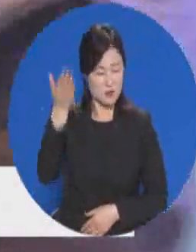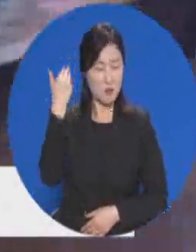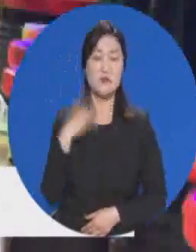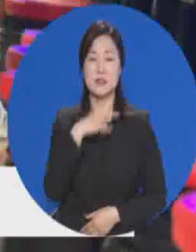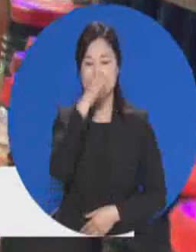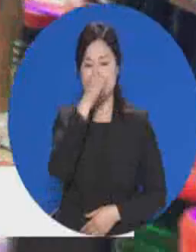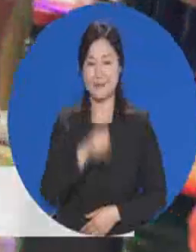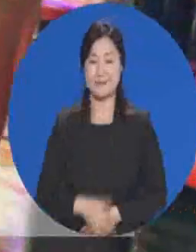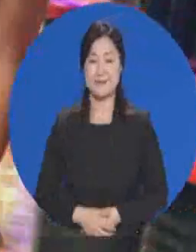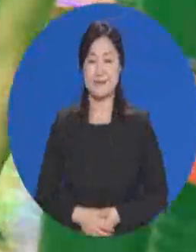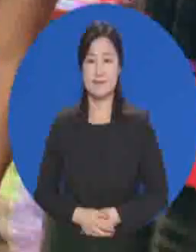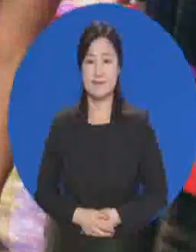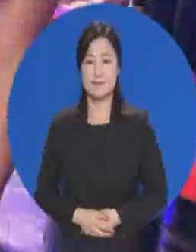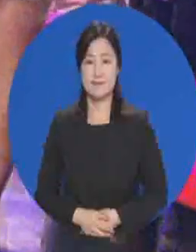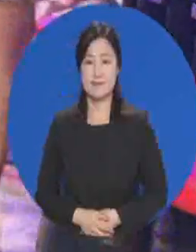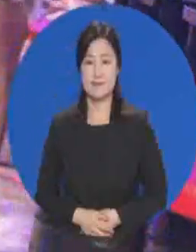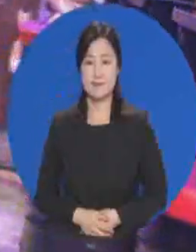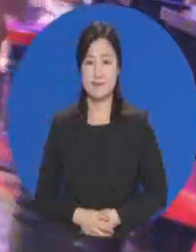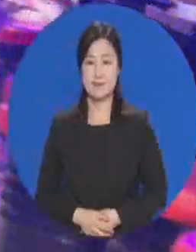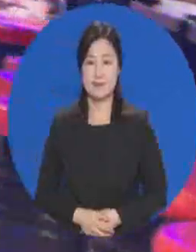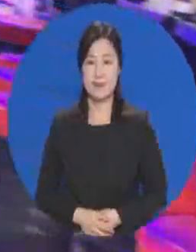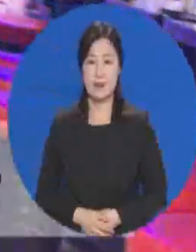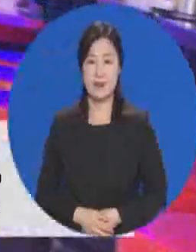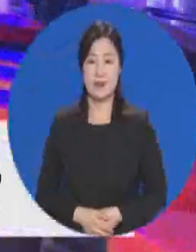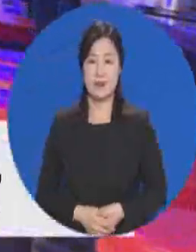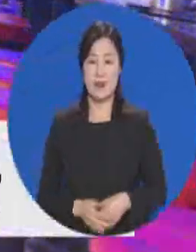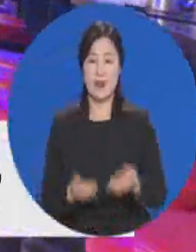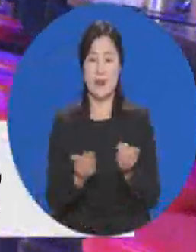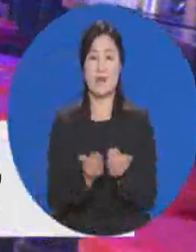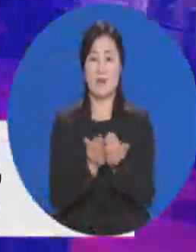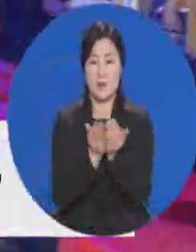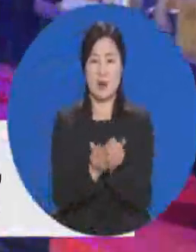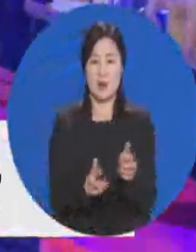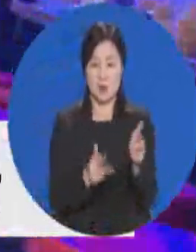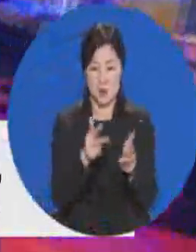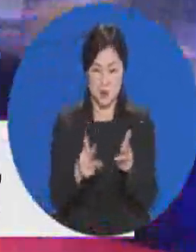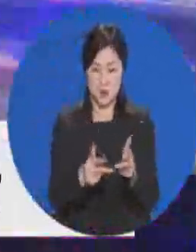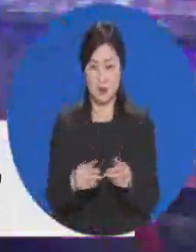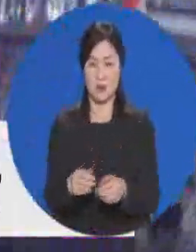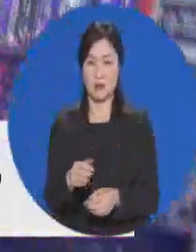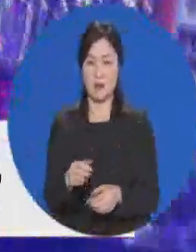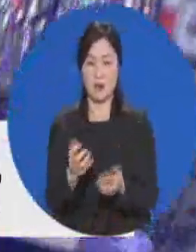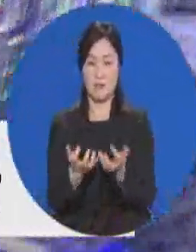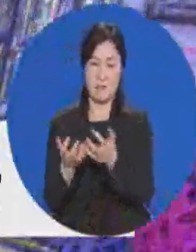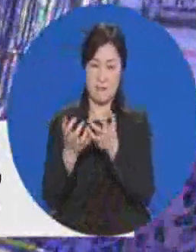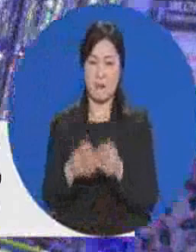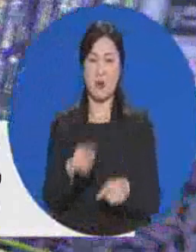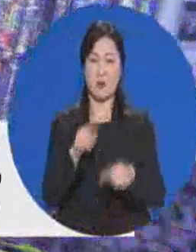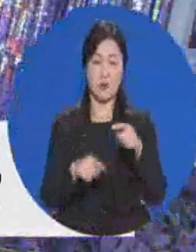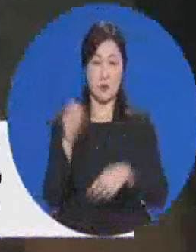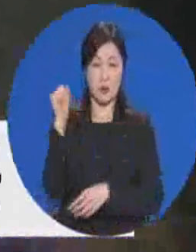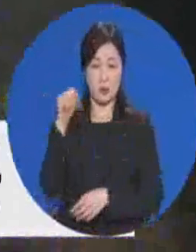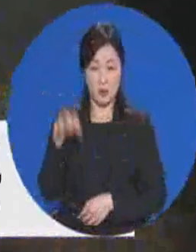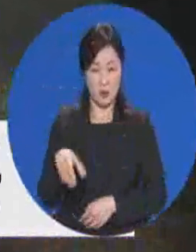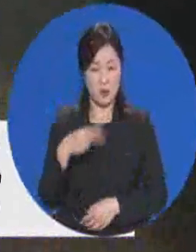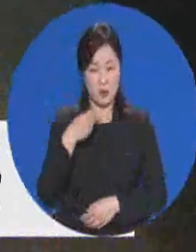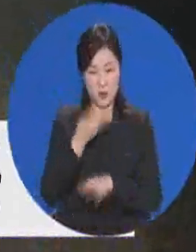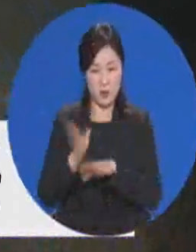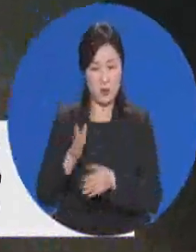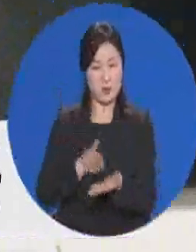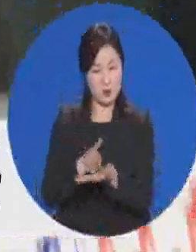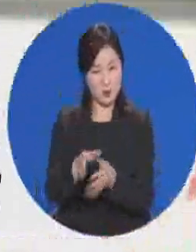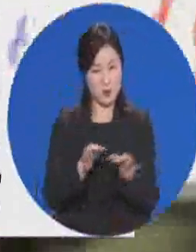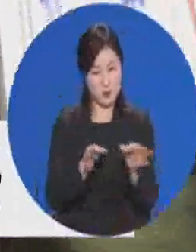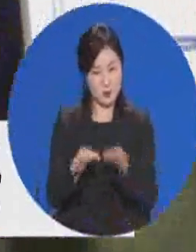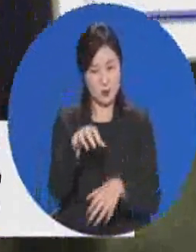궁금해요? 조선소 등 외국인 밀집도가 높은 목포와 영암에 있는 외국인 전용 유흥 주점은 취재진이